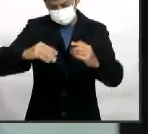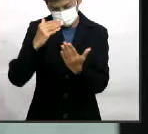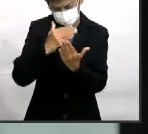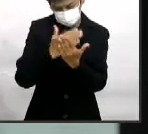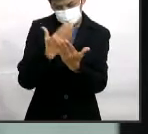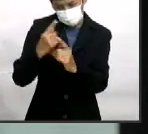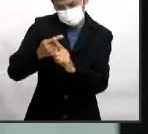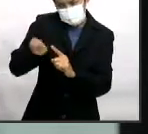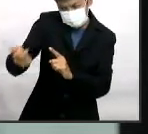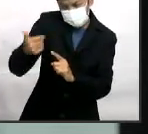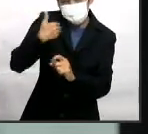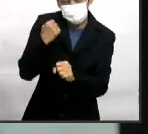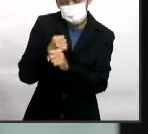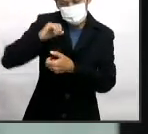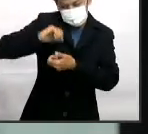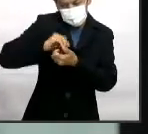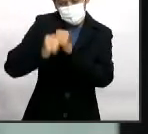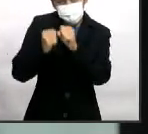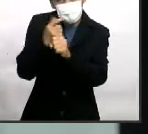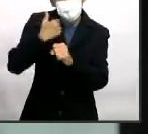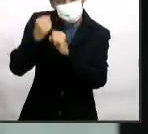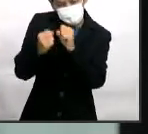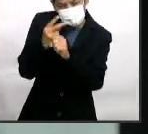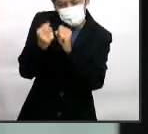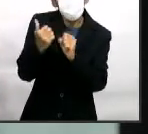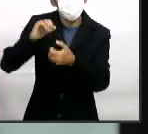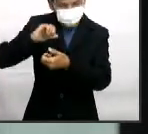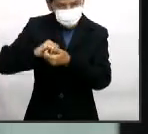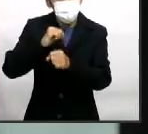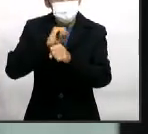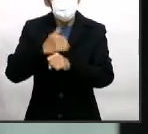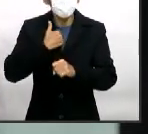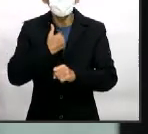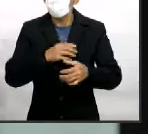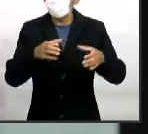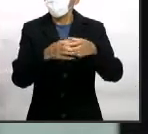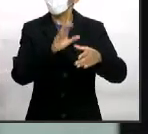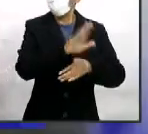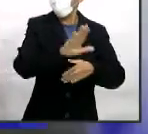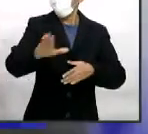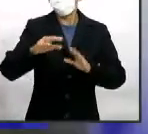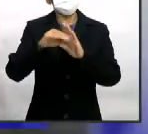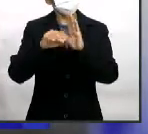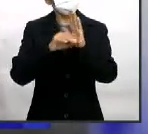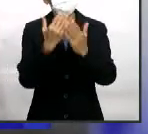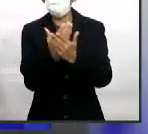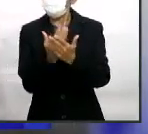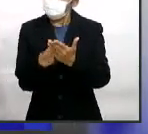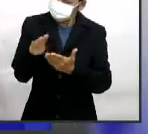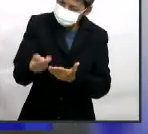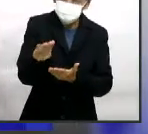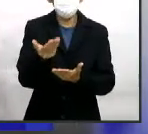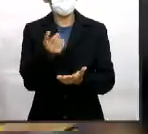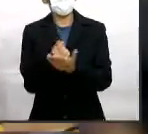ได้เงินเดือนค่าเหนื่อยเท่าไหร่คุณจะทำสัญญาปีต่อปีไหมหรือว่า2ปี3ปีอันนี้แล้วแต่สโมสรเป็นเงื่อนไข ค ุณจะรับโบนัสยังไงถ้าเกิด